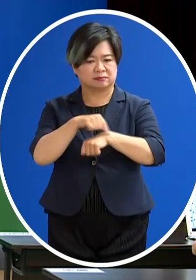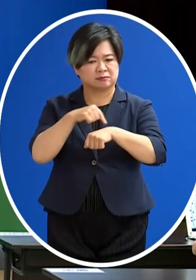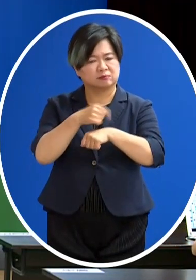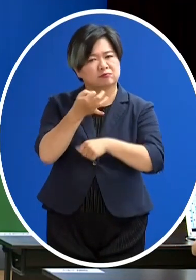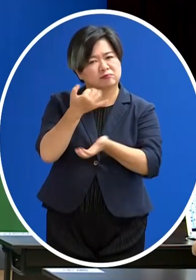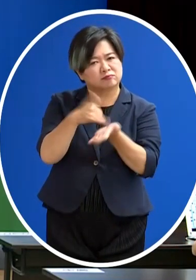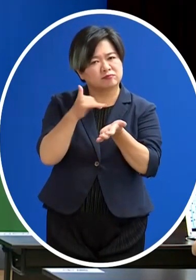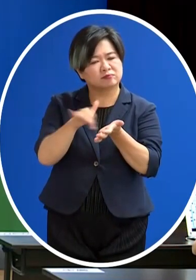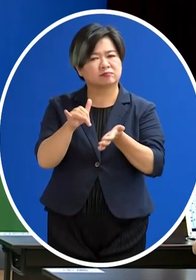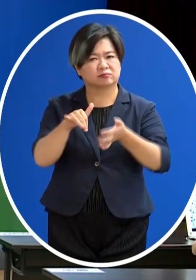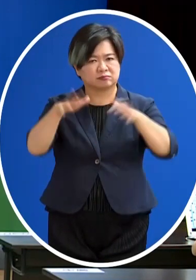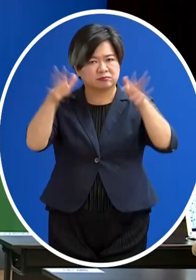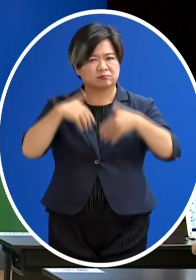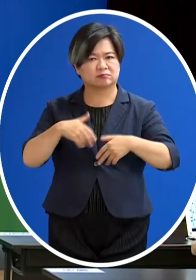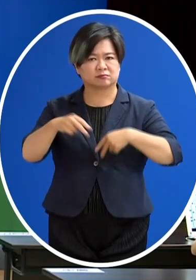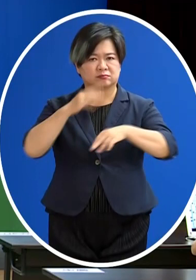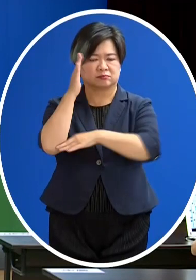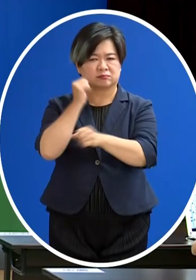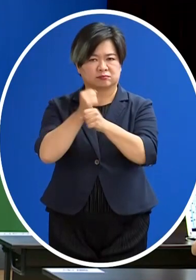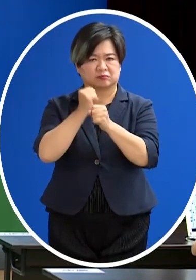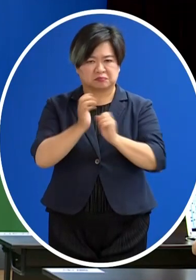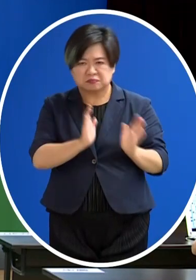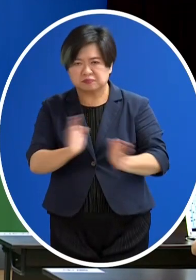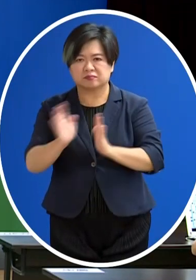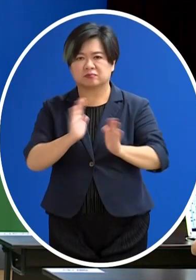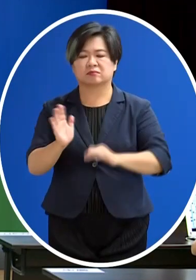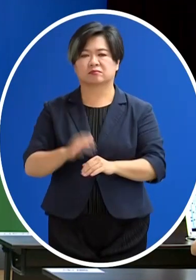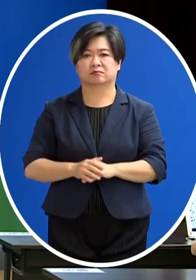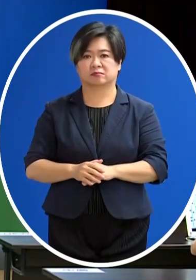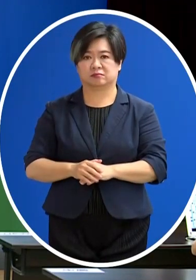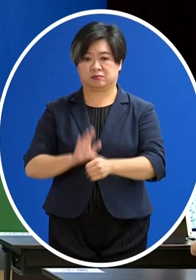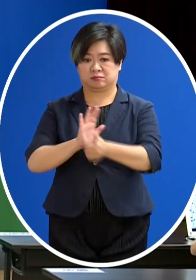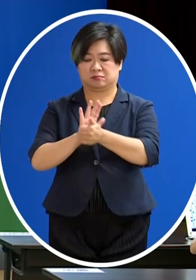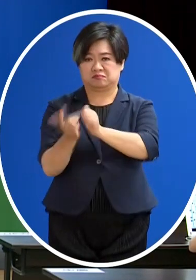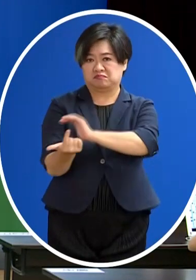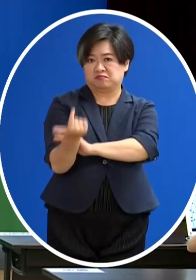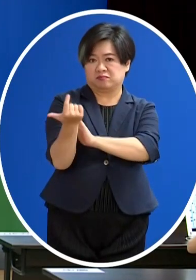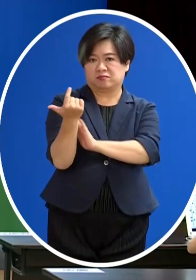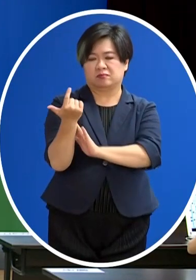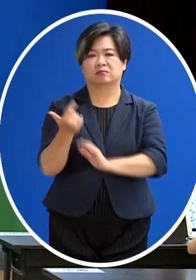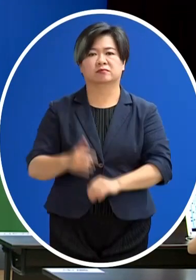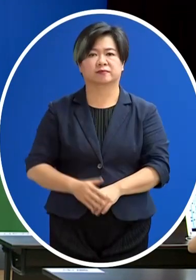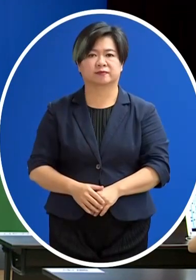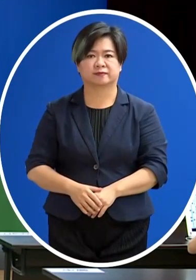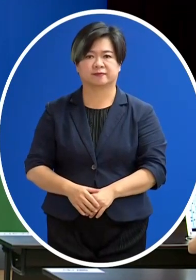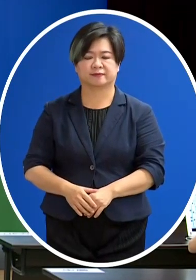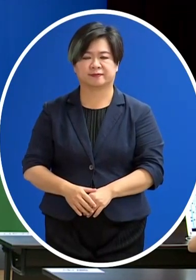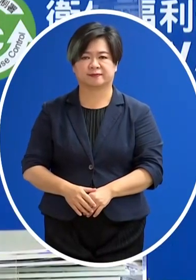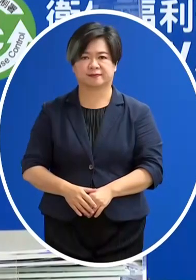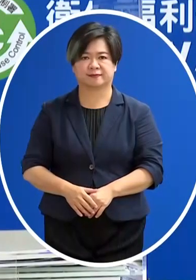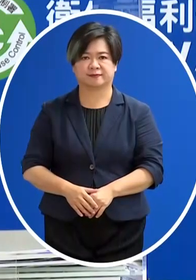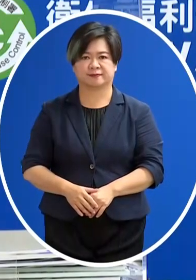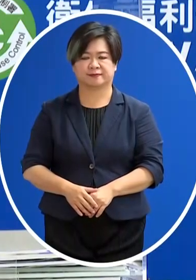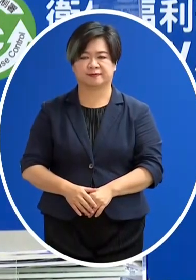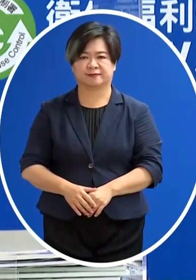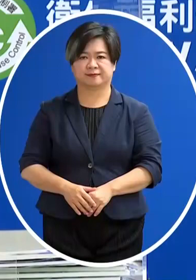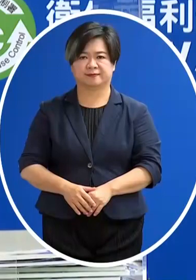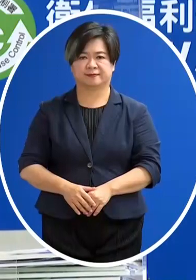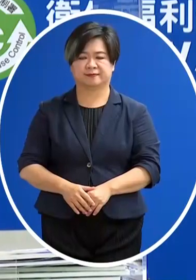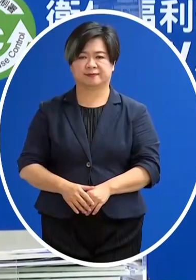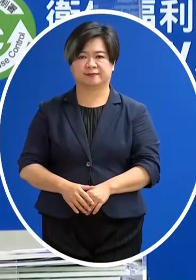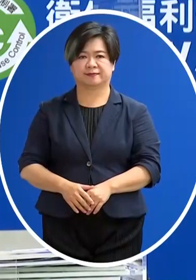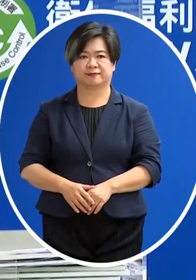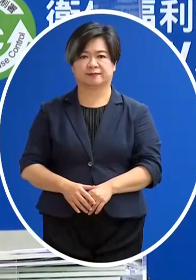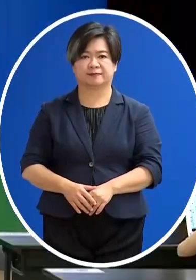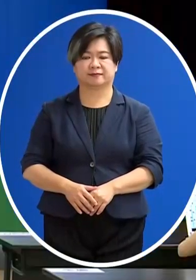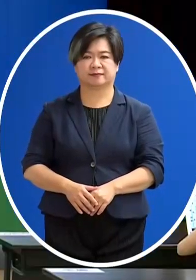协助整理一些行政上面的资料，来加速这个检验的速度？谢谢。 好，这两人一